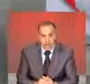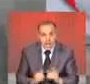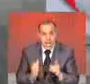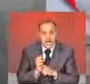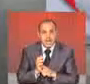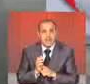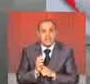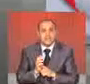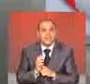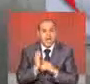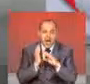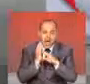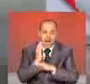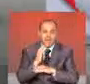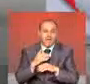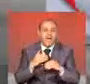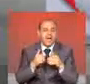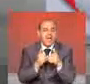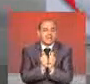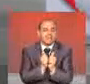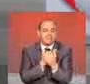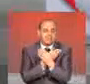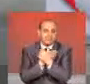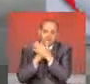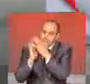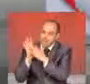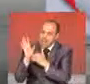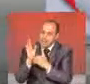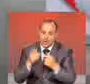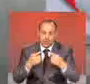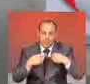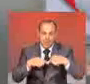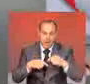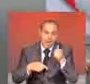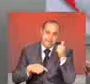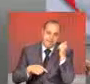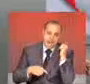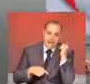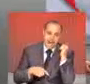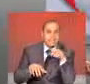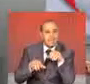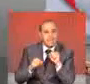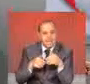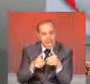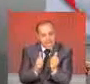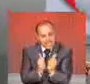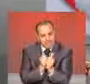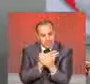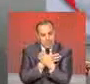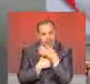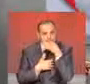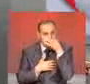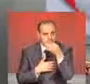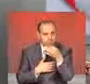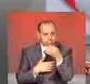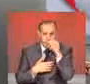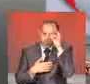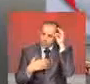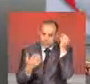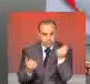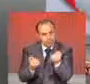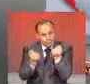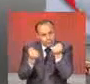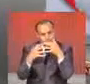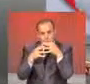أكد مجلس شورى حركة النهضة في بيان له بعد اجتماعه مساء أمس تمسك الحركة بما وصفه بمصلحة البلاد